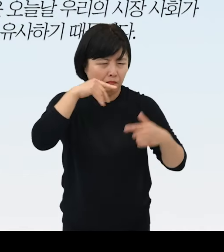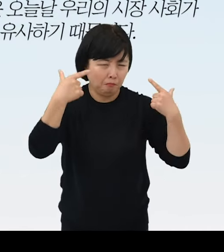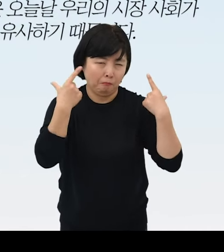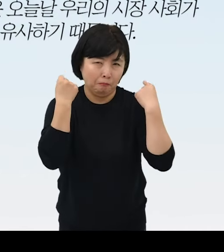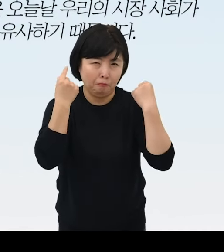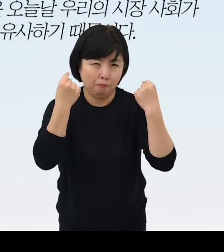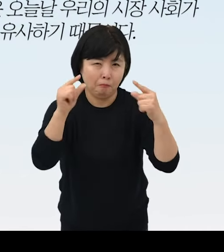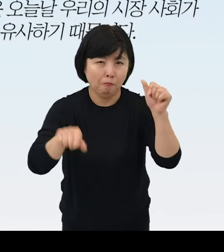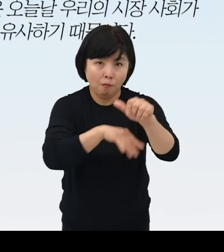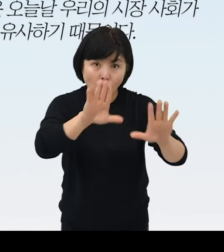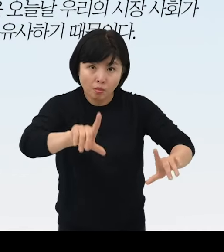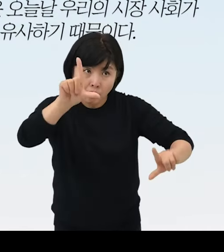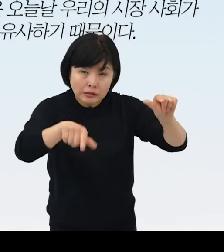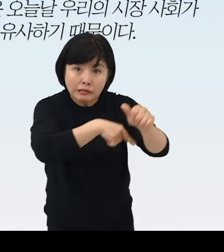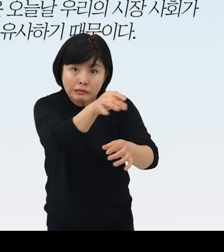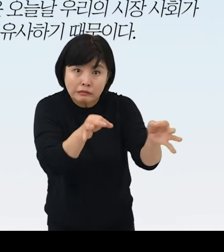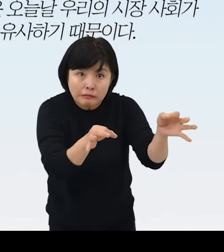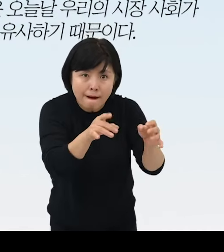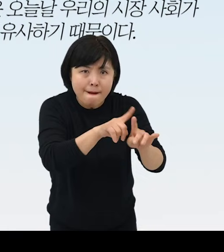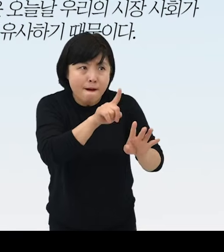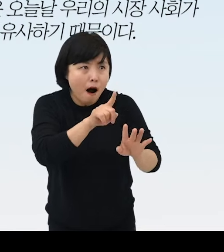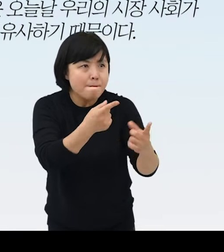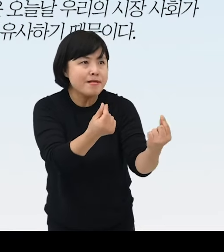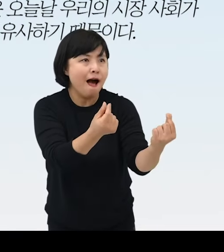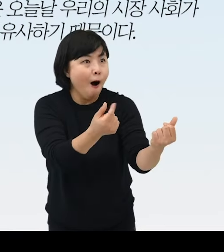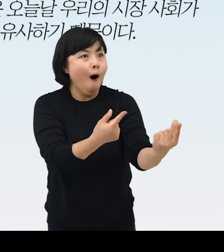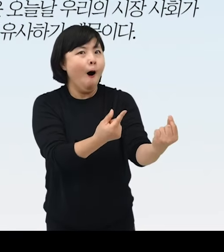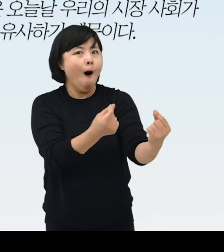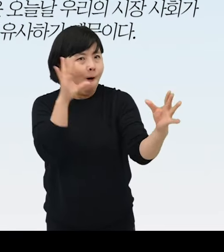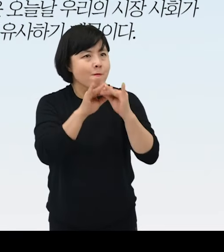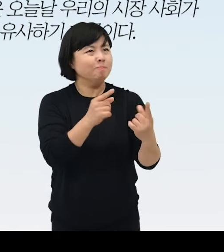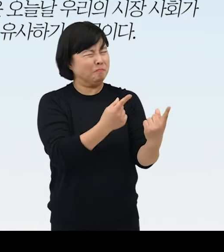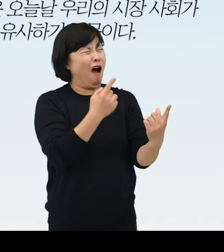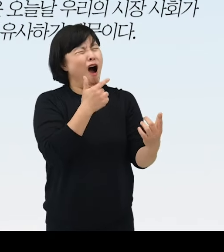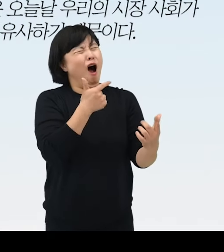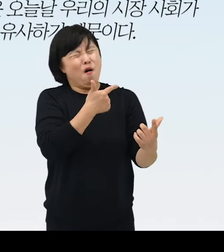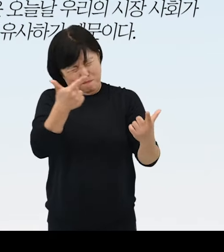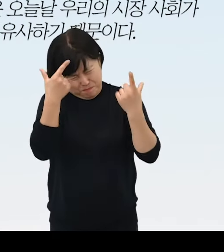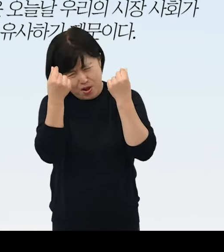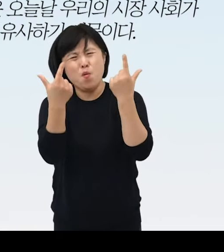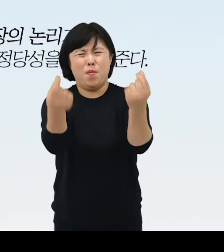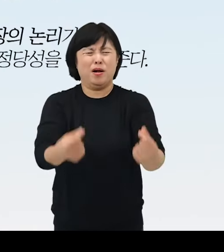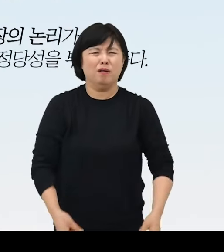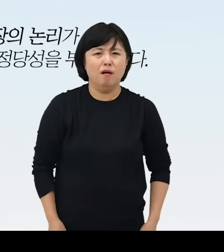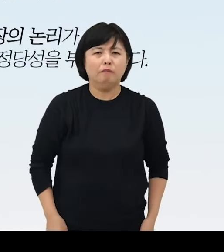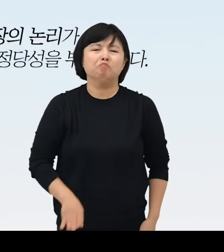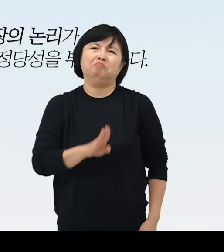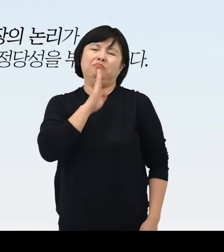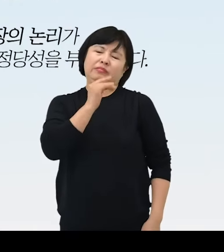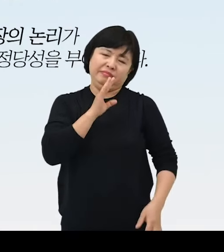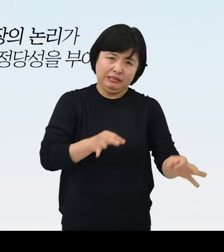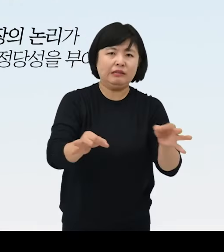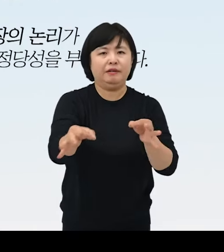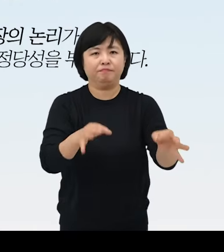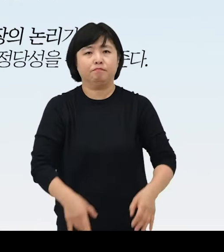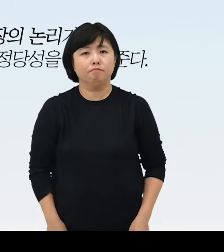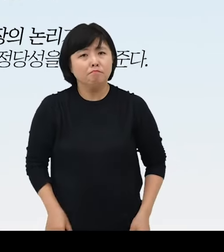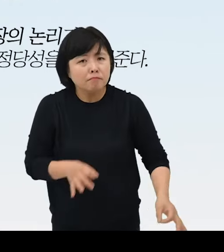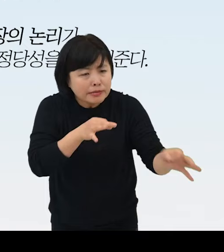이런 정형화된 장면은 오늘날 우리의 시장 사회가 추구하는 모습과 매우 유사하기 때문이다. 그렇다.